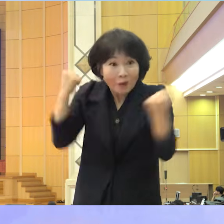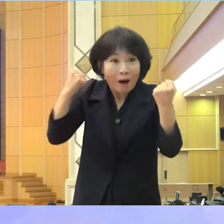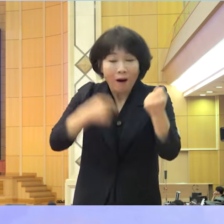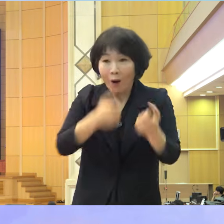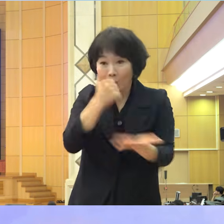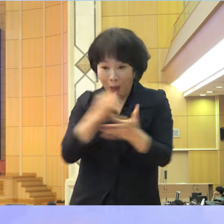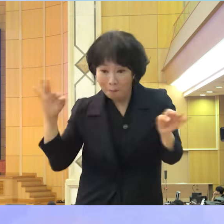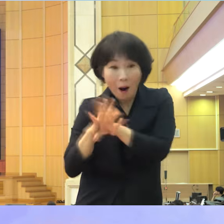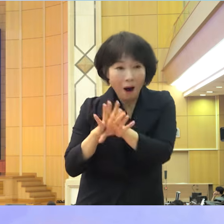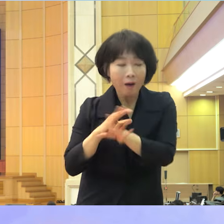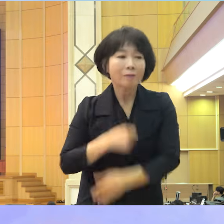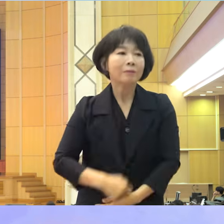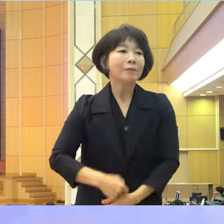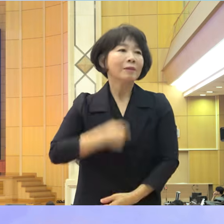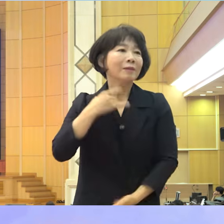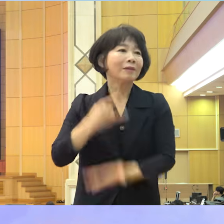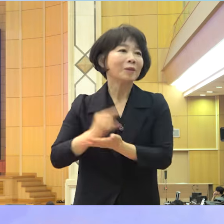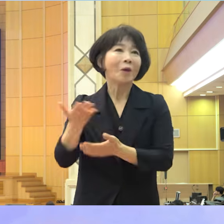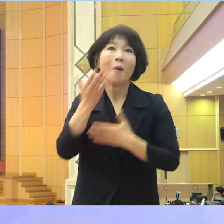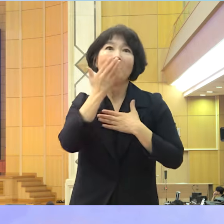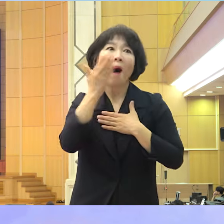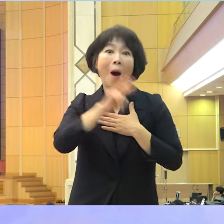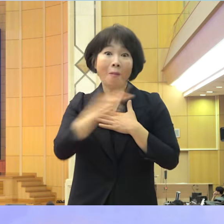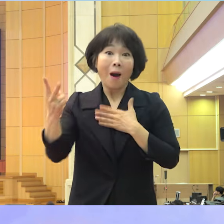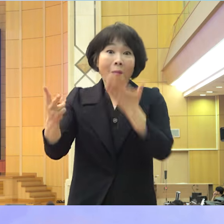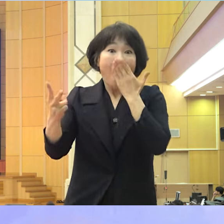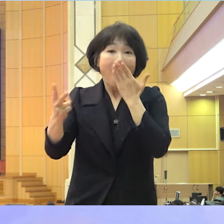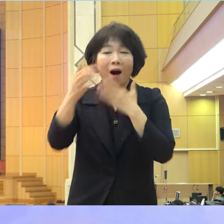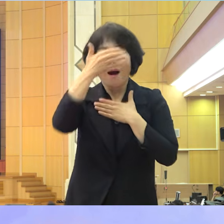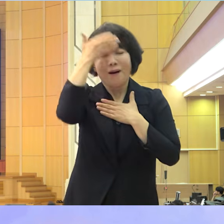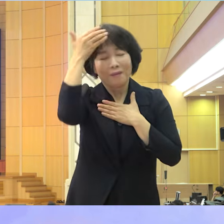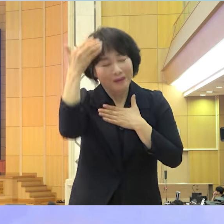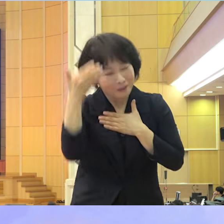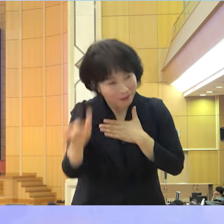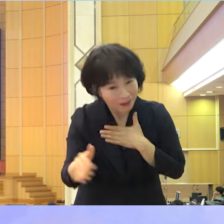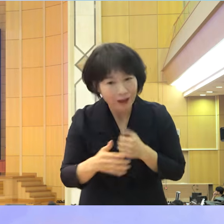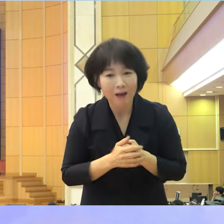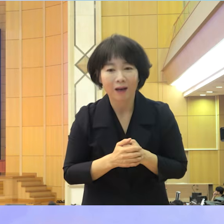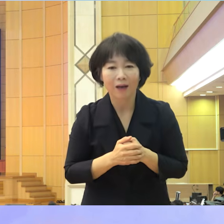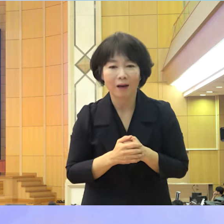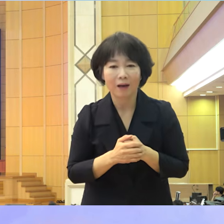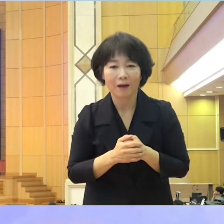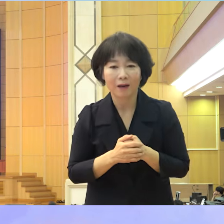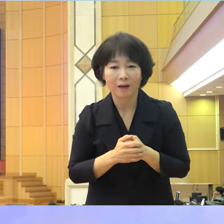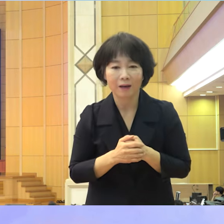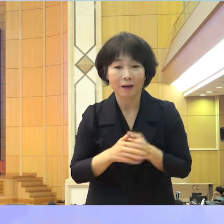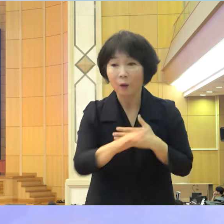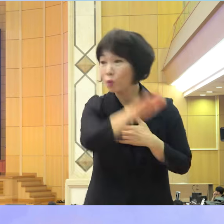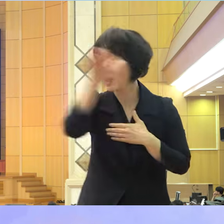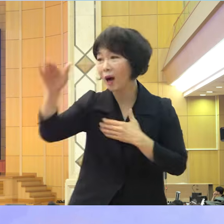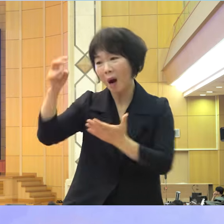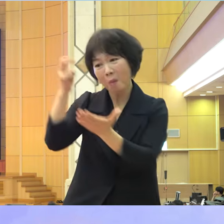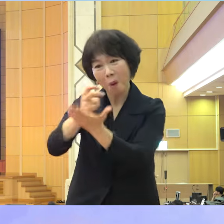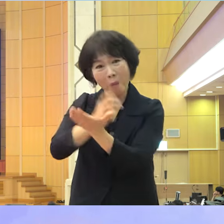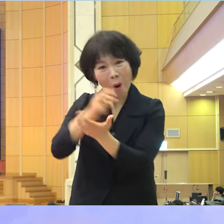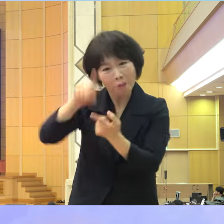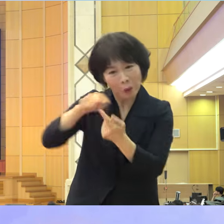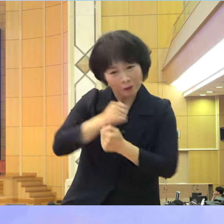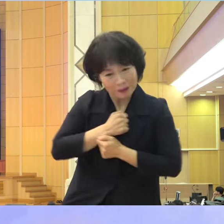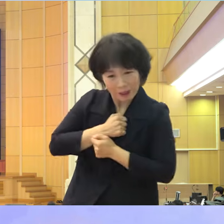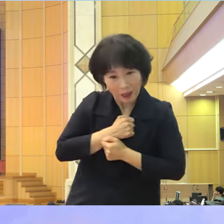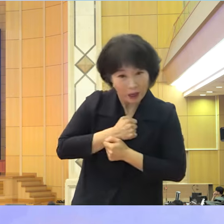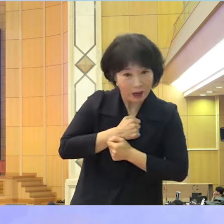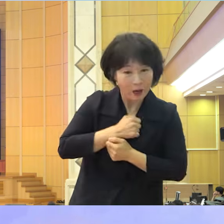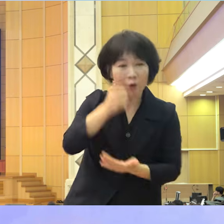그래서 3장 13절 그리스도께서 율법 아래 그대로 있으면 죄인이요